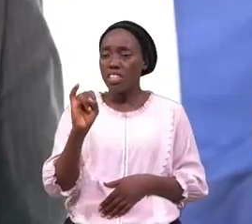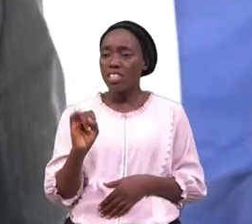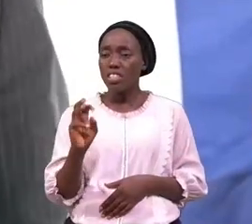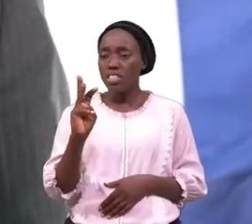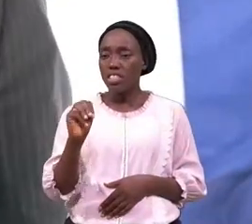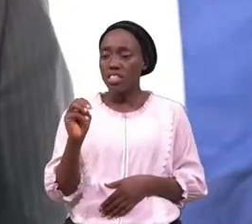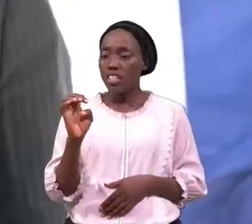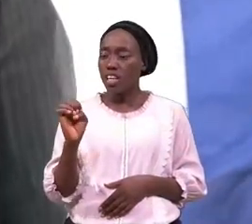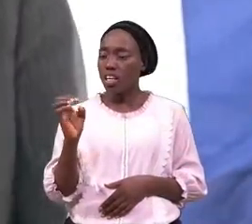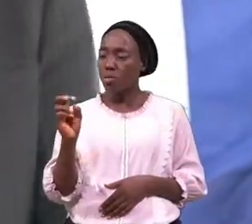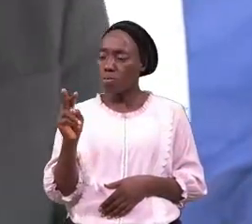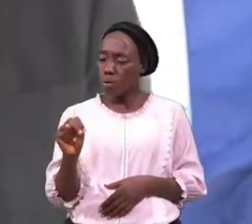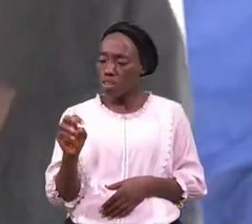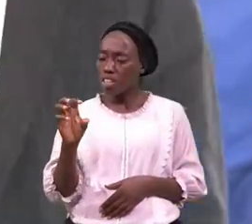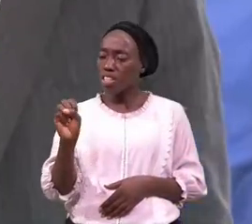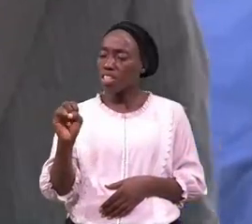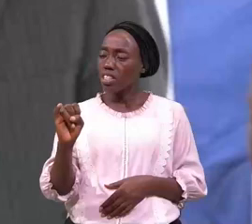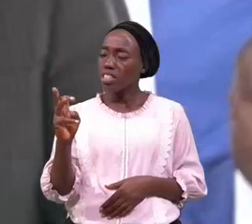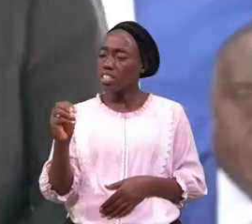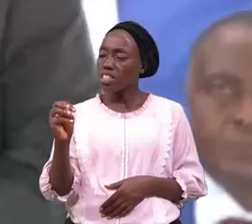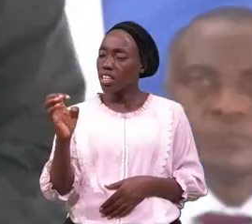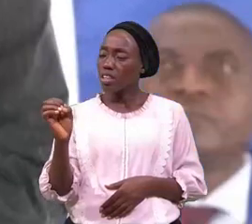même plus que ceci,